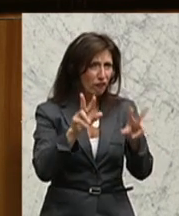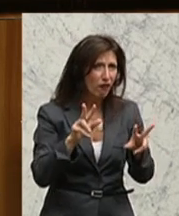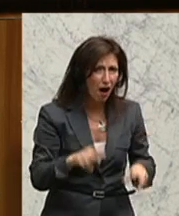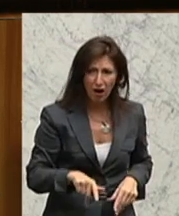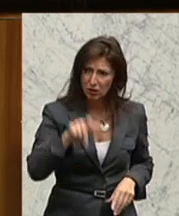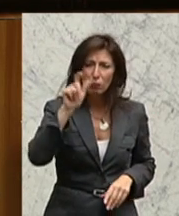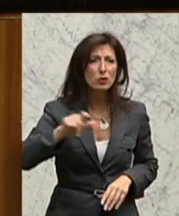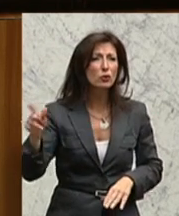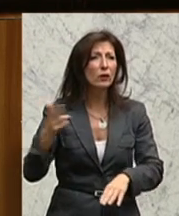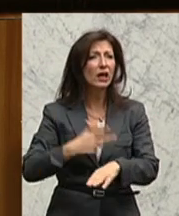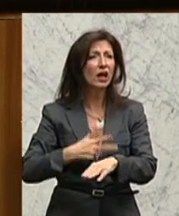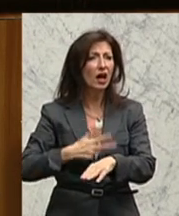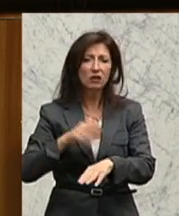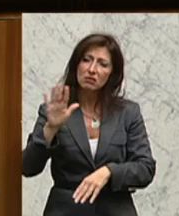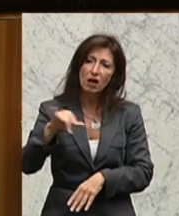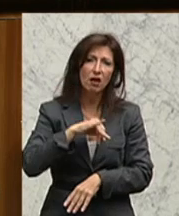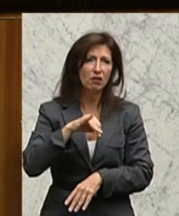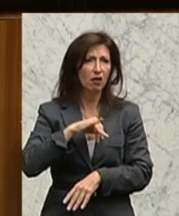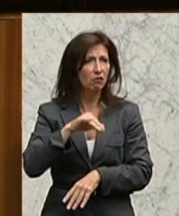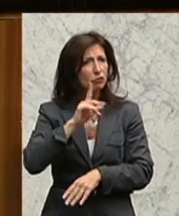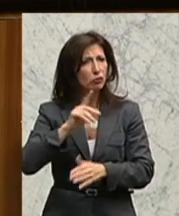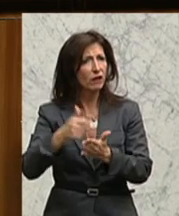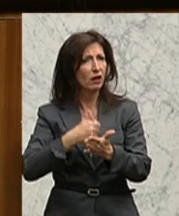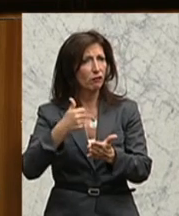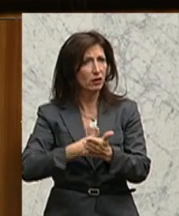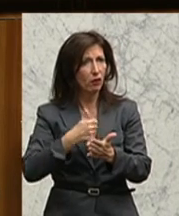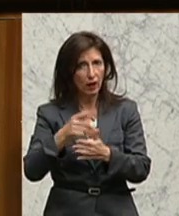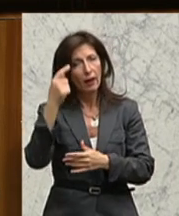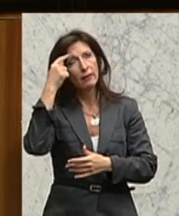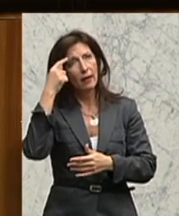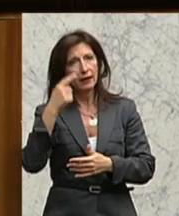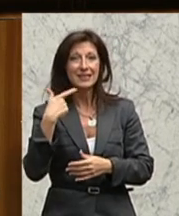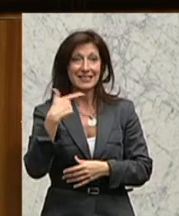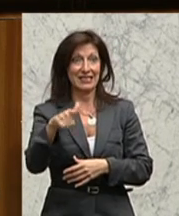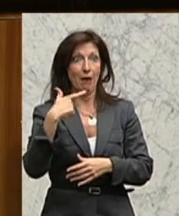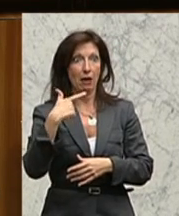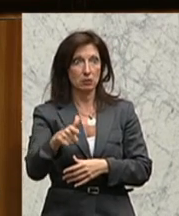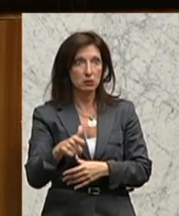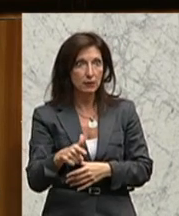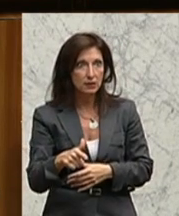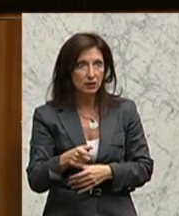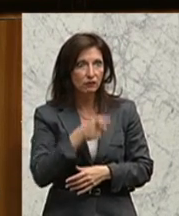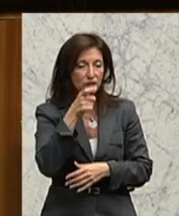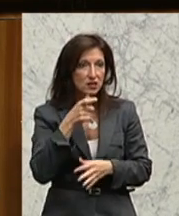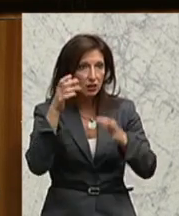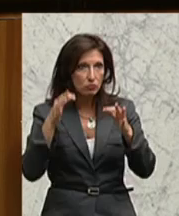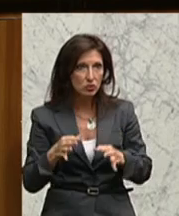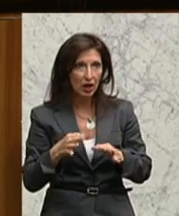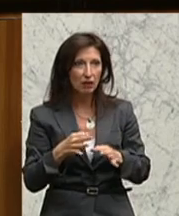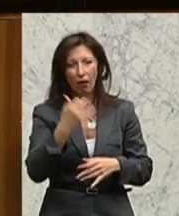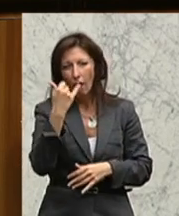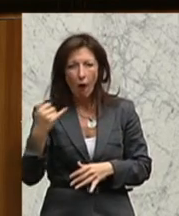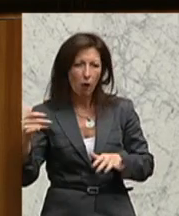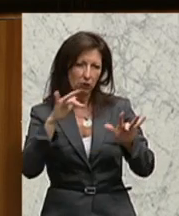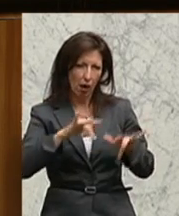genug vertreten, wenn es durch 22 geteilt wird, nämlich Versicherungsträger, die jeweils wieder unterschiedliche Interessen haben. Und ich glaube, es ist höchst an der